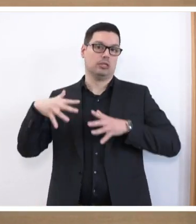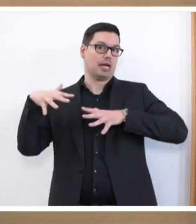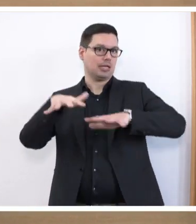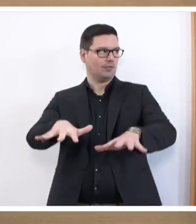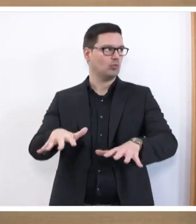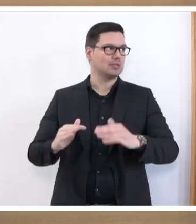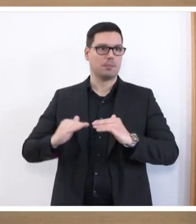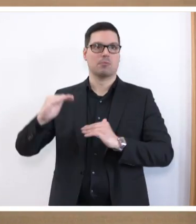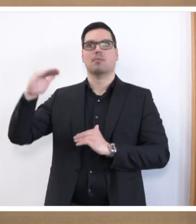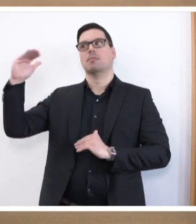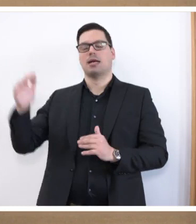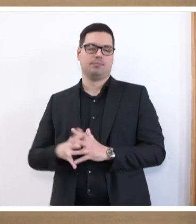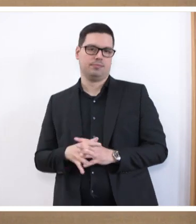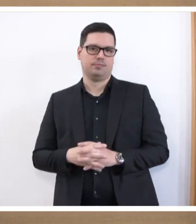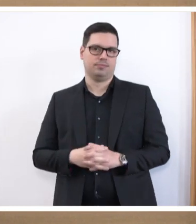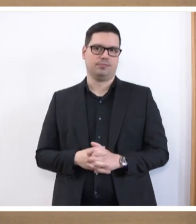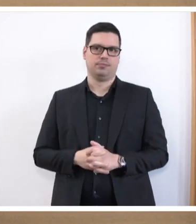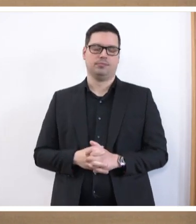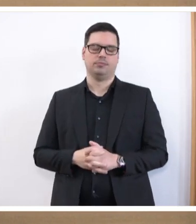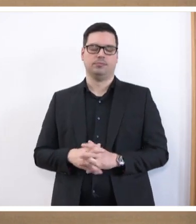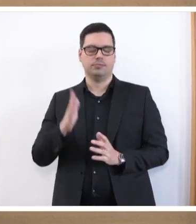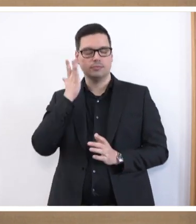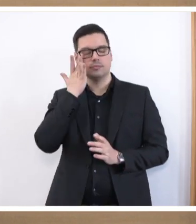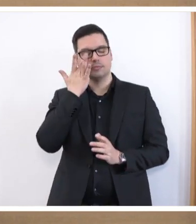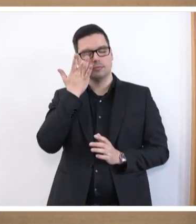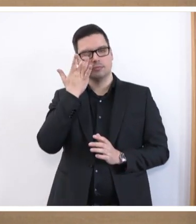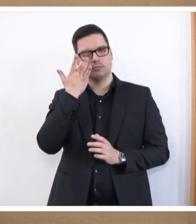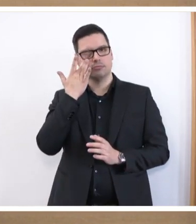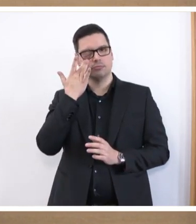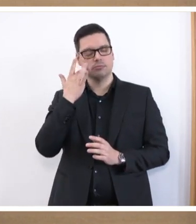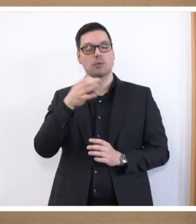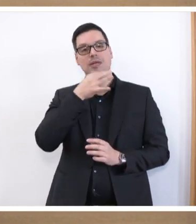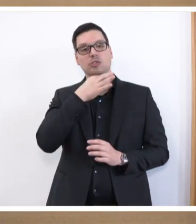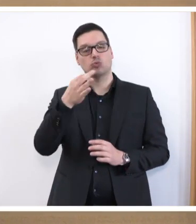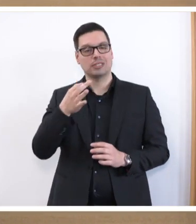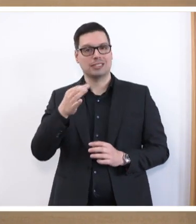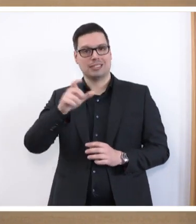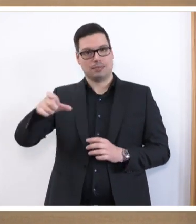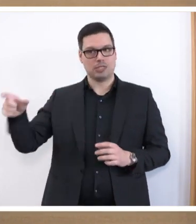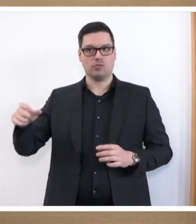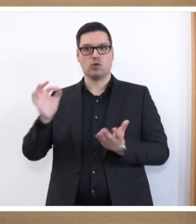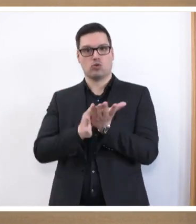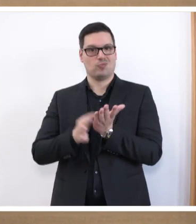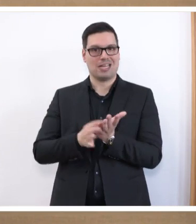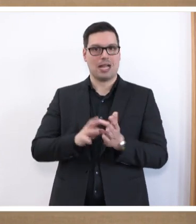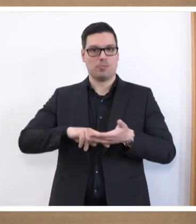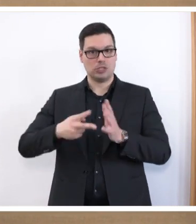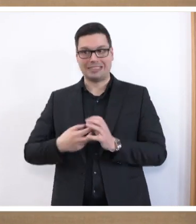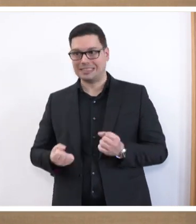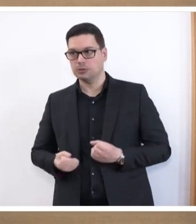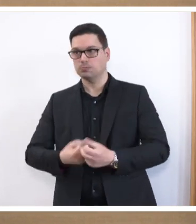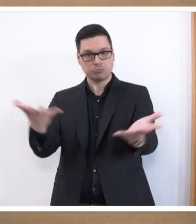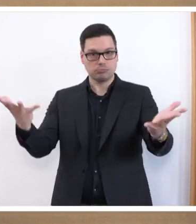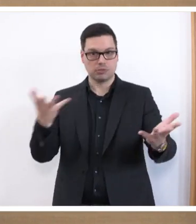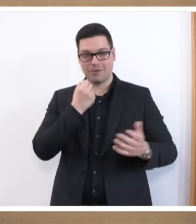Kommunen gesteigert werden soll. Wer aber ernsthaft bei den jungen Menschen die Begeisterung für Kommunalpolitik entfachen will und